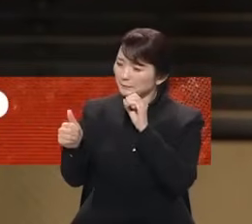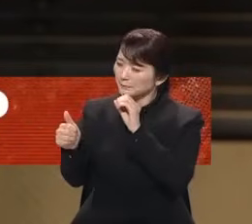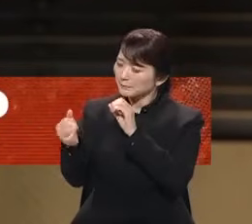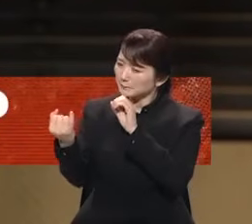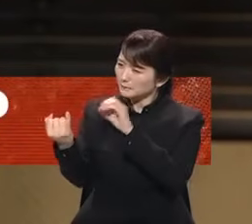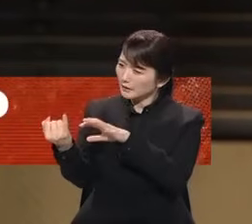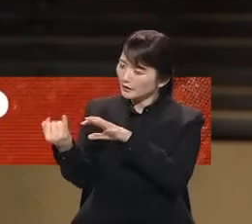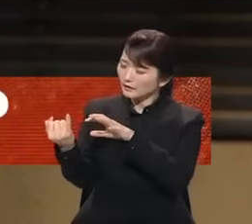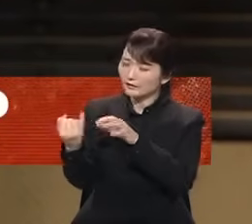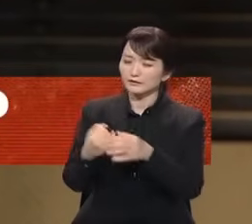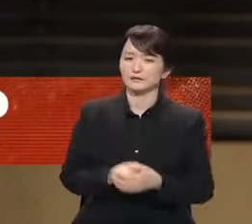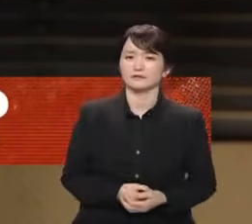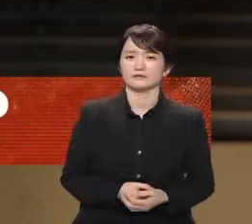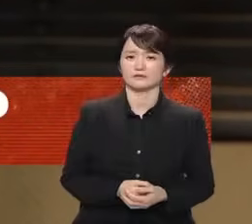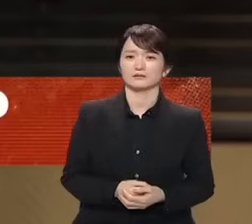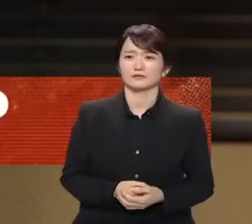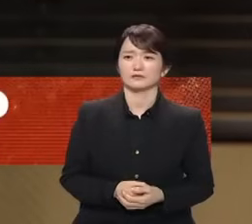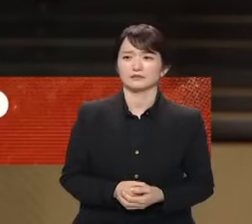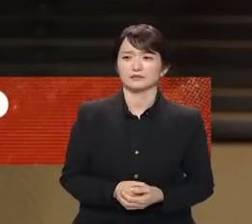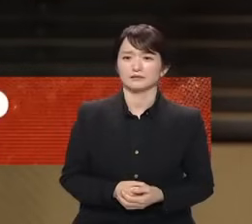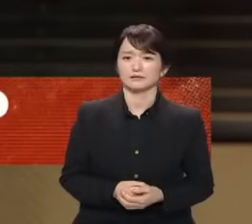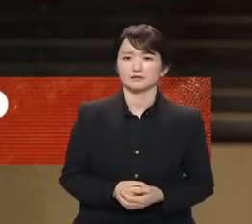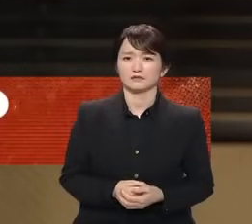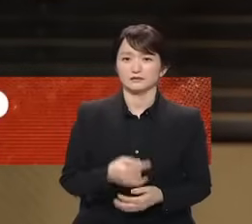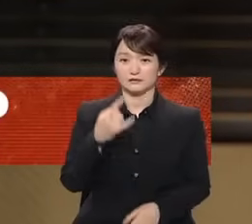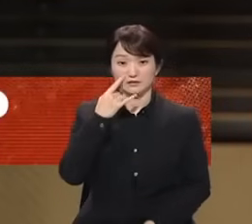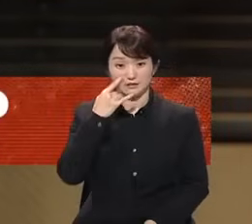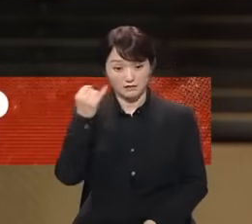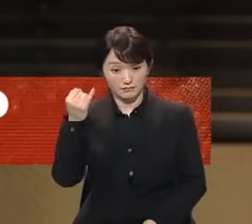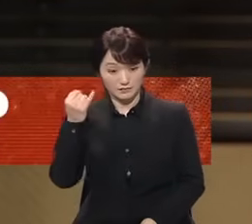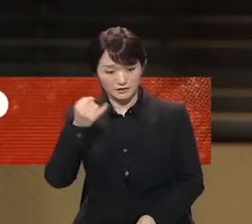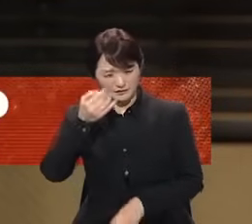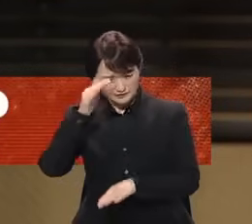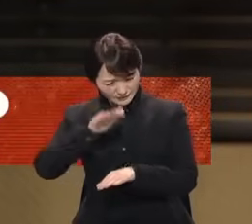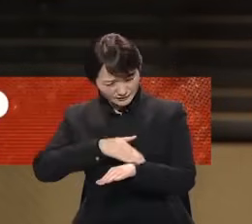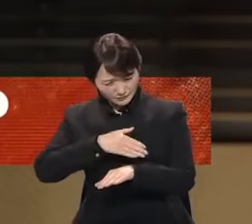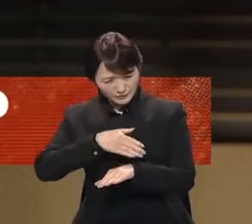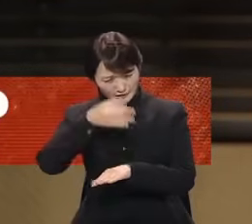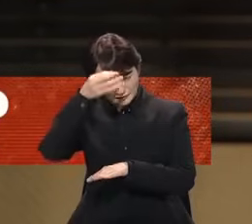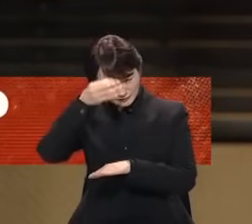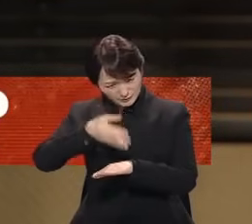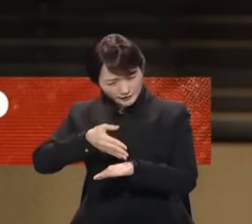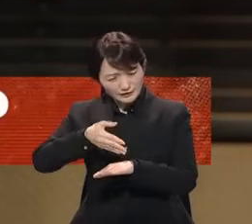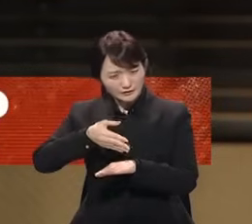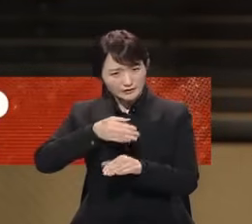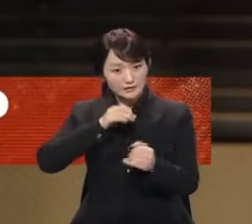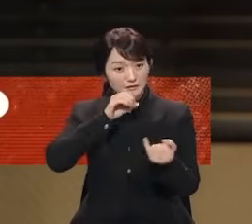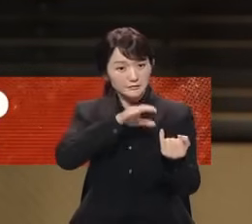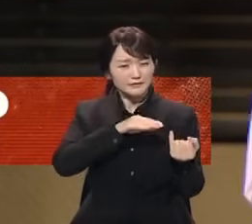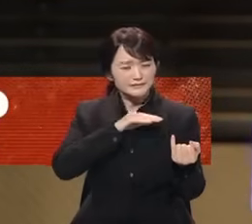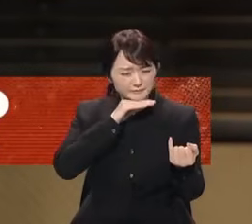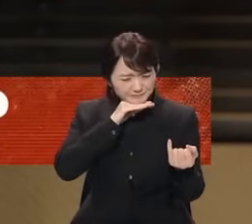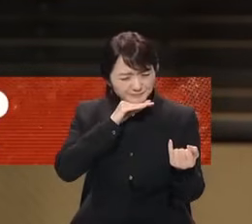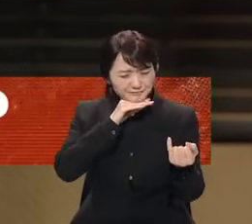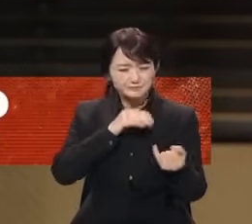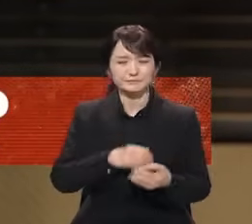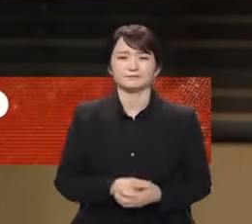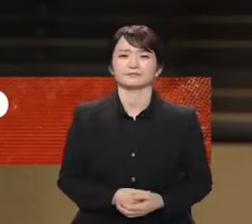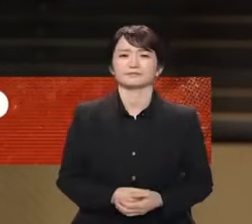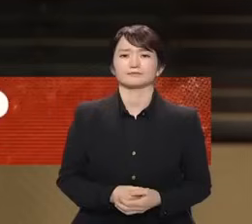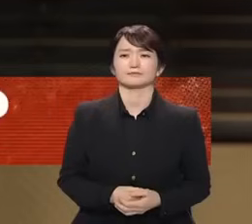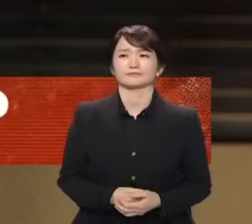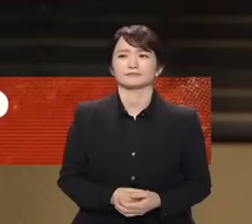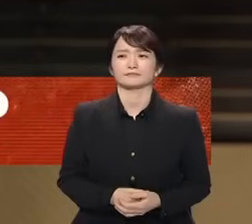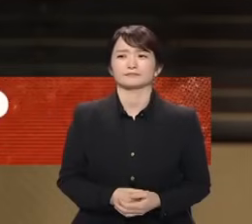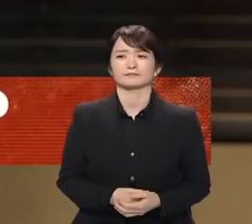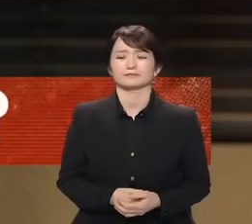엄마가 반성하고 엄마가 내가 그때 잘못한 것 같다 할 때까지 기다리라는 뜻이거든요. 그런 의미에서 얘기를 하는 거고 이 굳이 우리 이